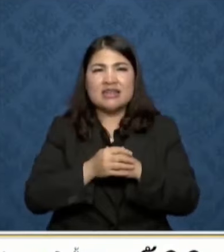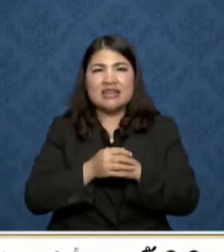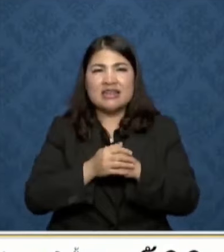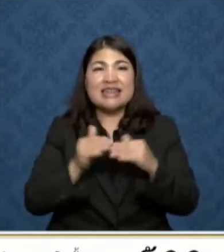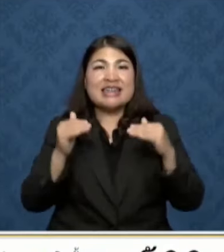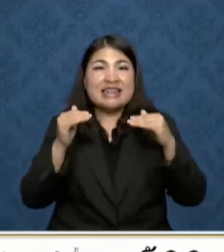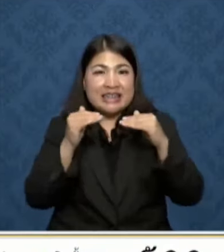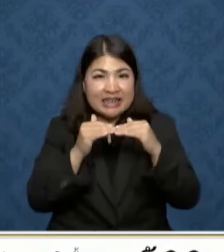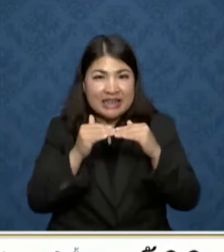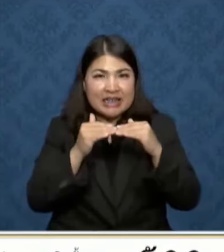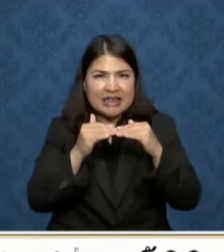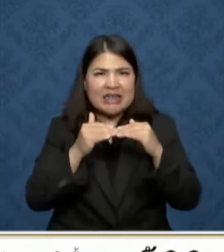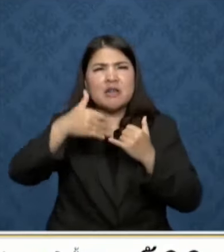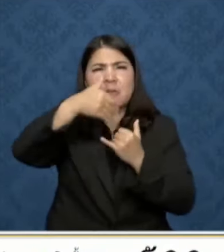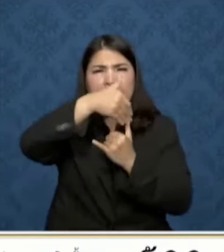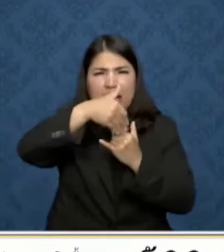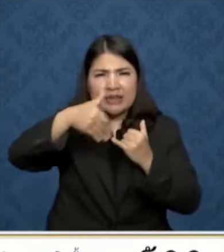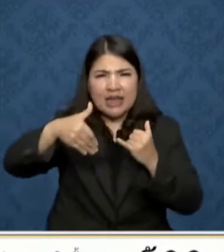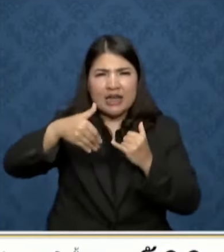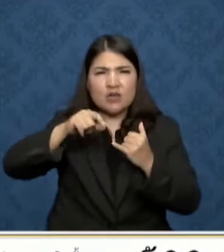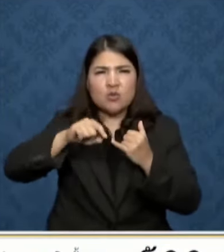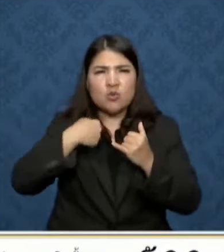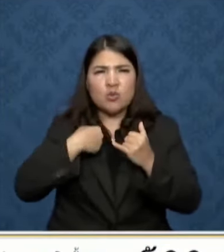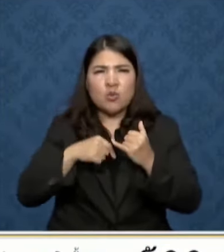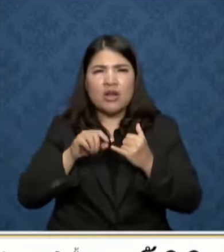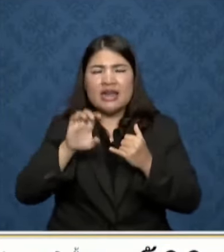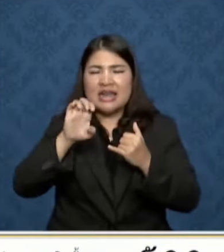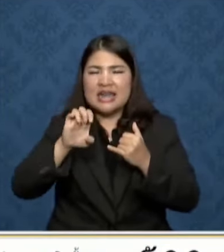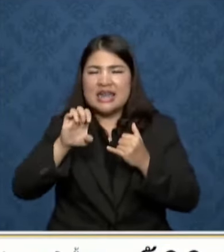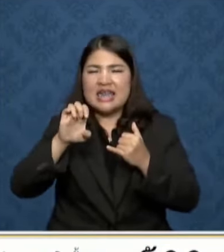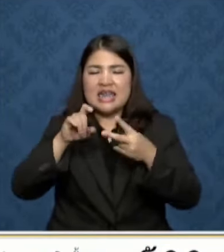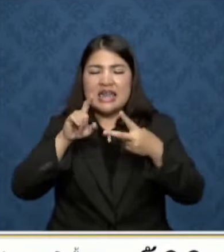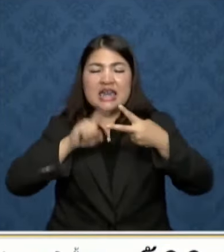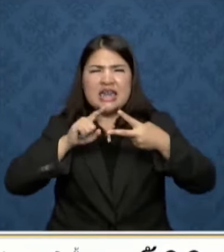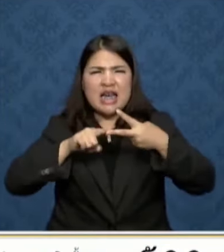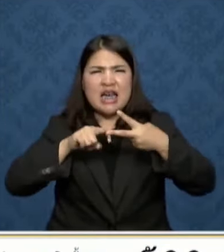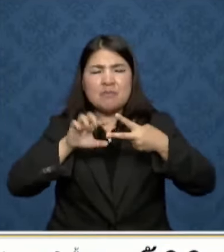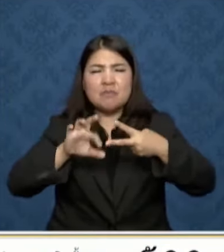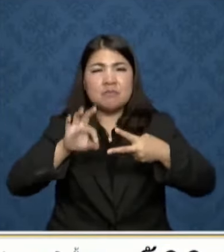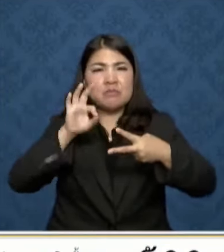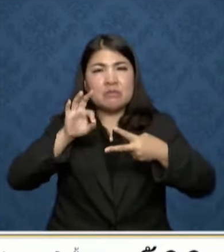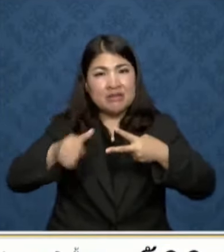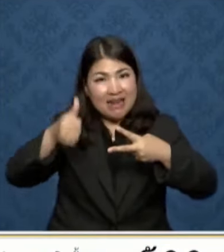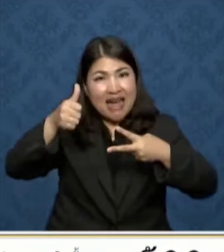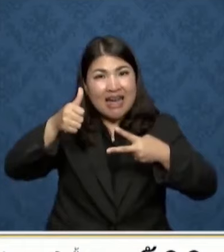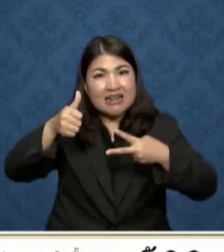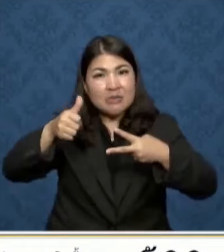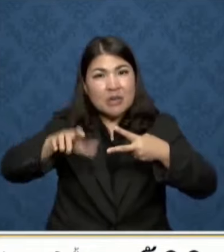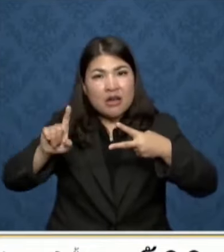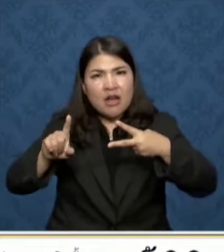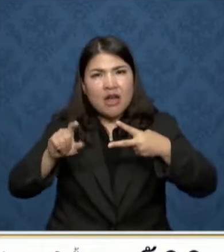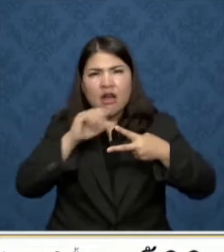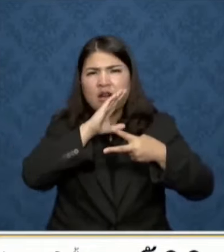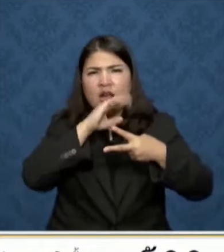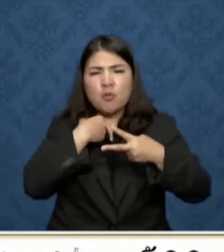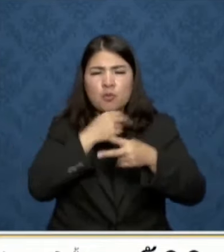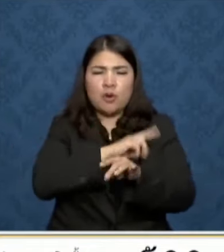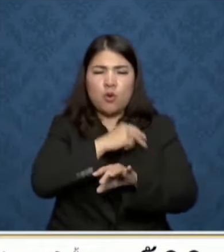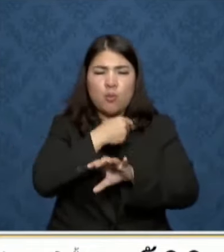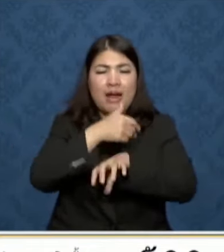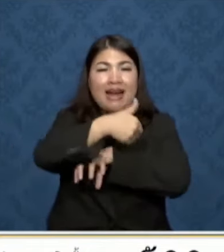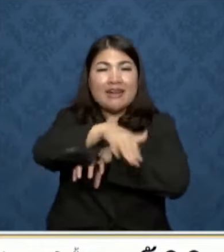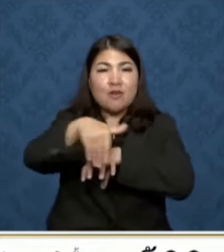ที่จะได้รับการผ่าตัด ด้วย Elective Case หรอไม่ที่โงพยาบาลข้างนอก ทำได้ไหม